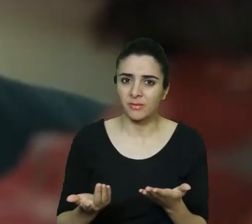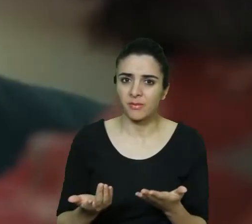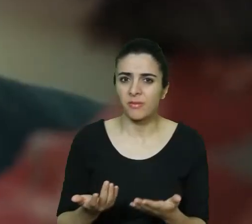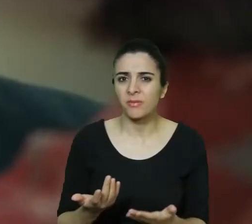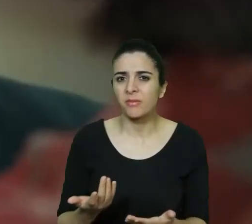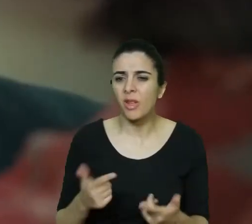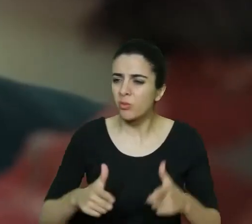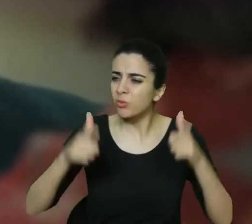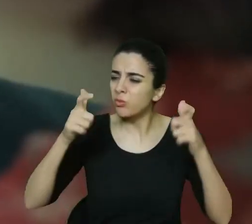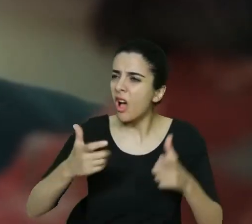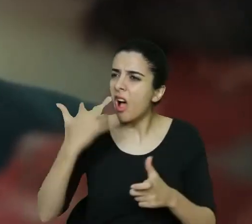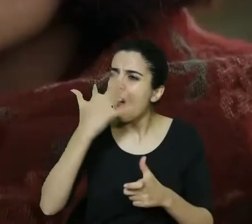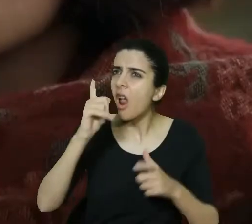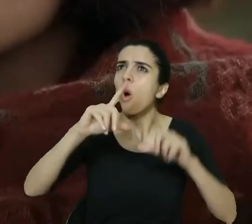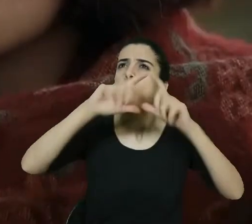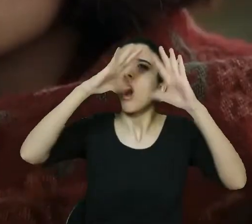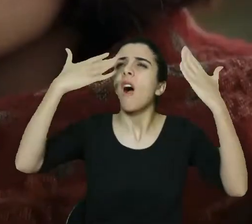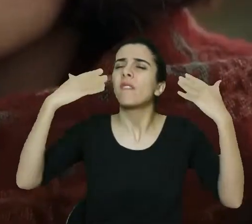Kara bir bulut var bu şehrin üstünde dolaşan.